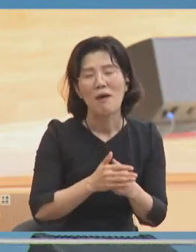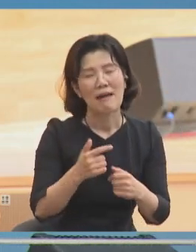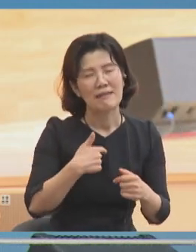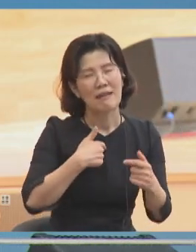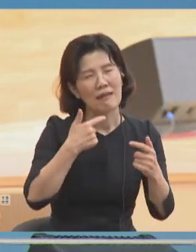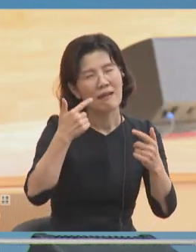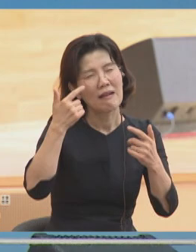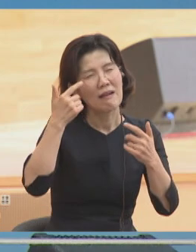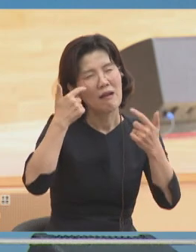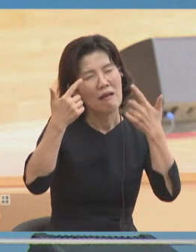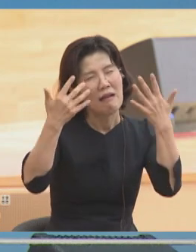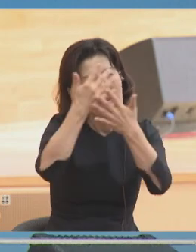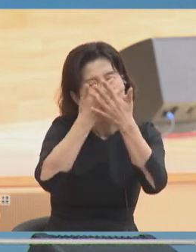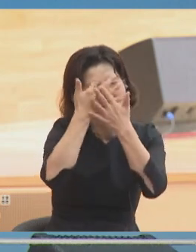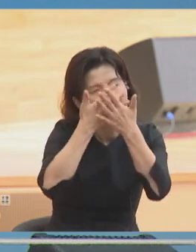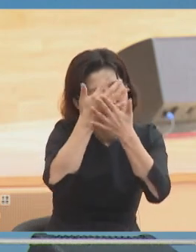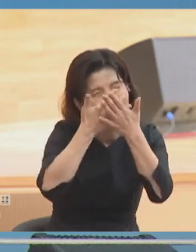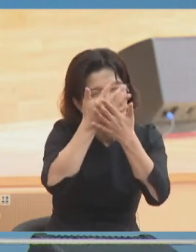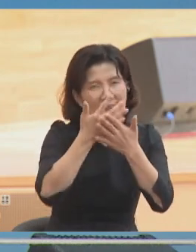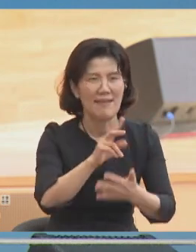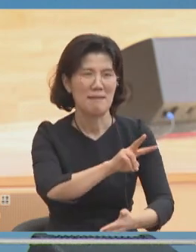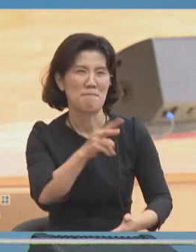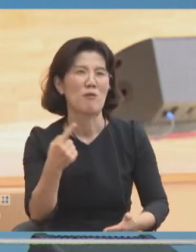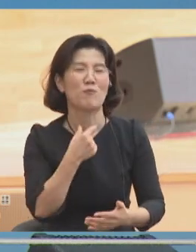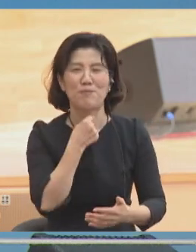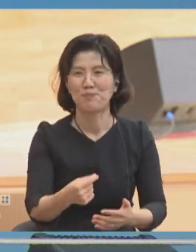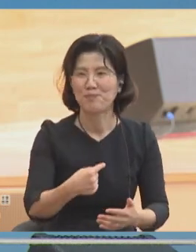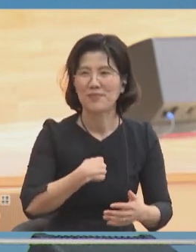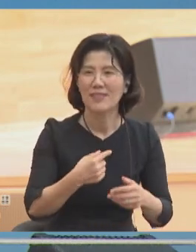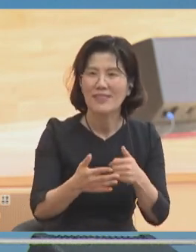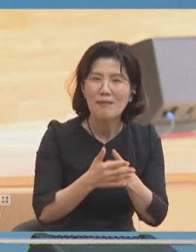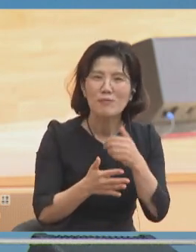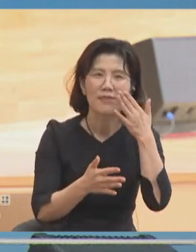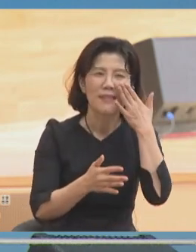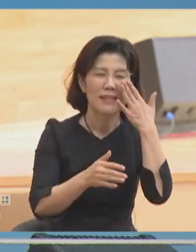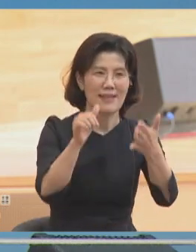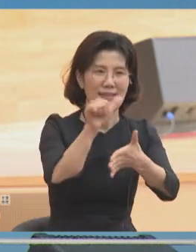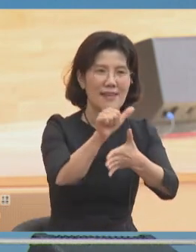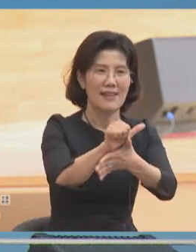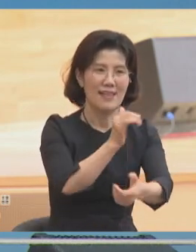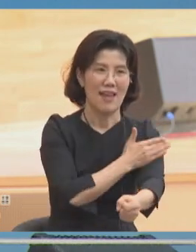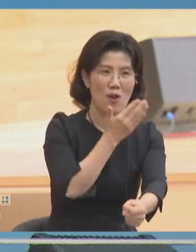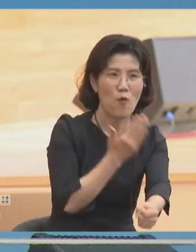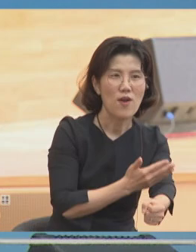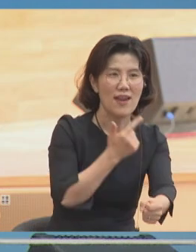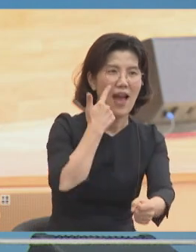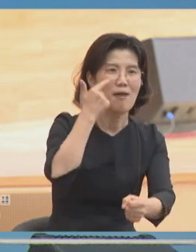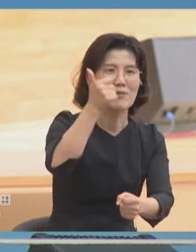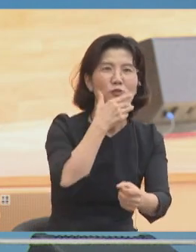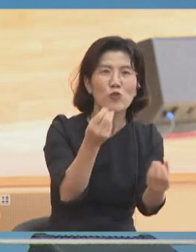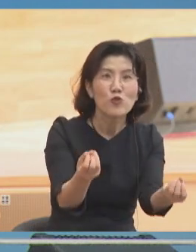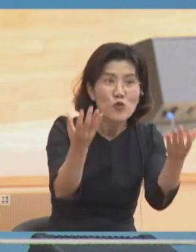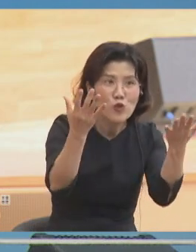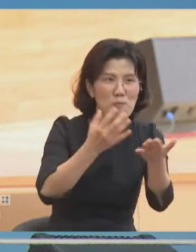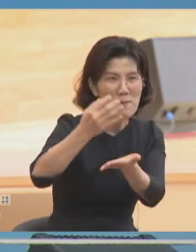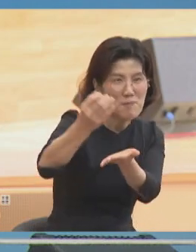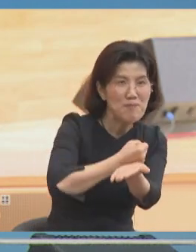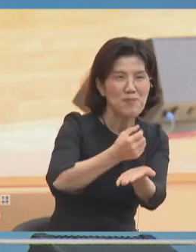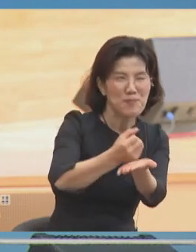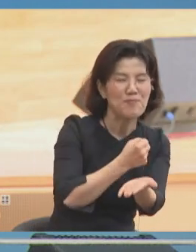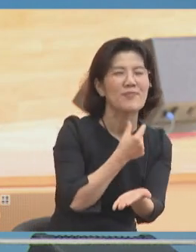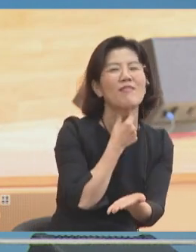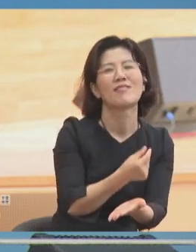불확실한 인생이 상황을 뒤지고 싶었습니다 그래서 장자의 권리와 아버지의 축복을 쟁취하고